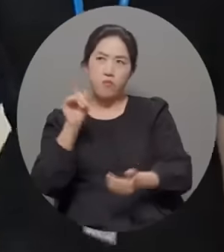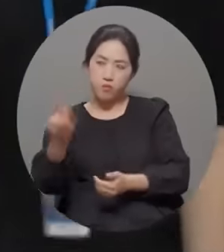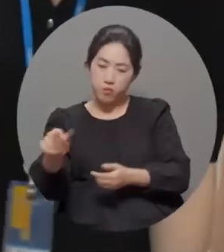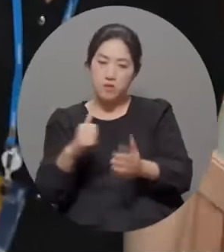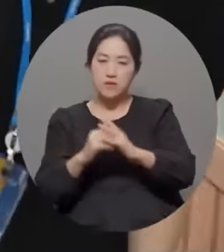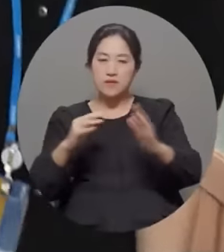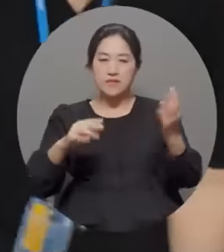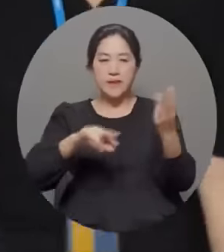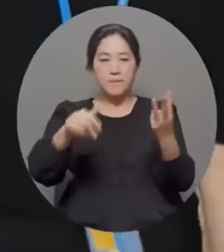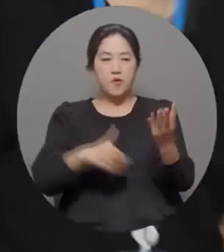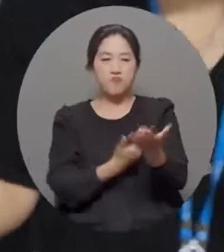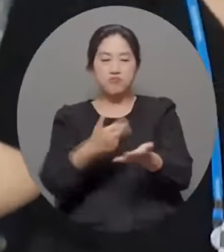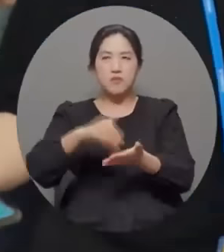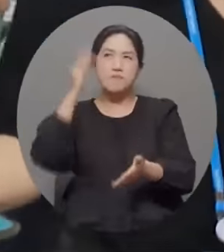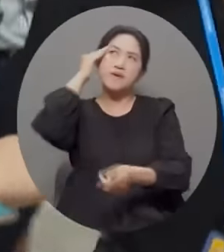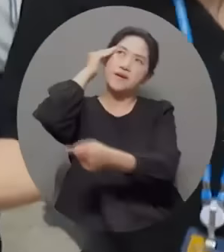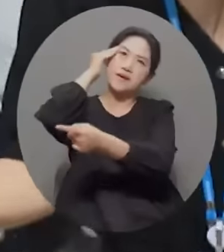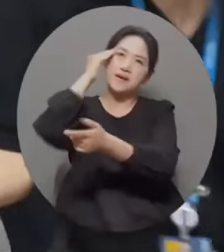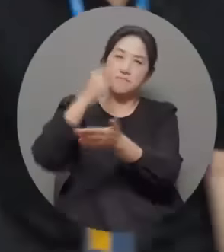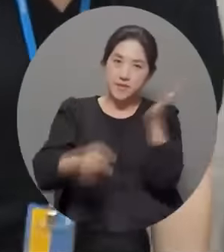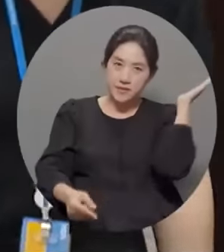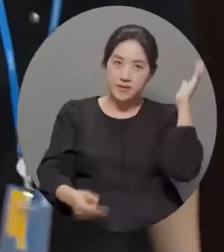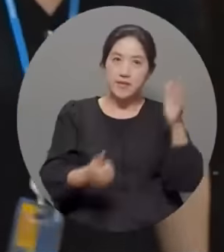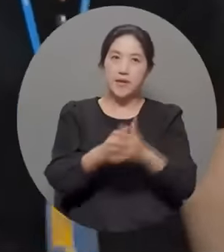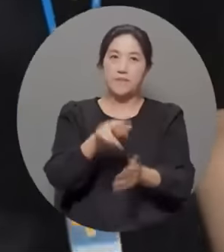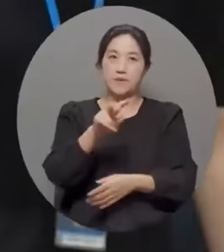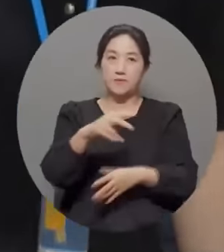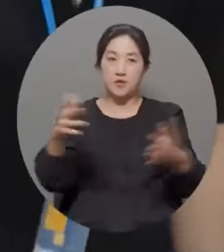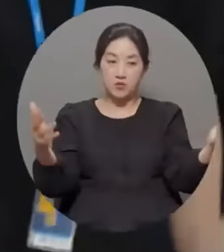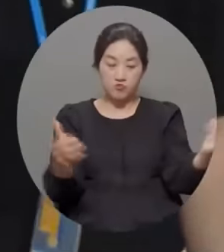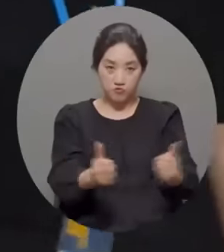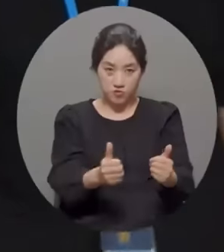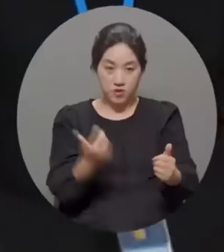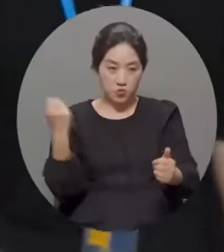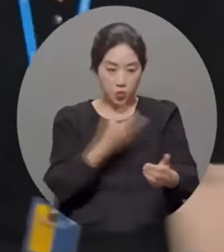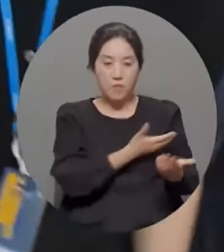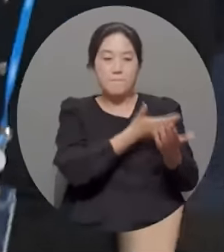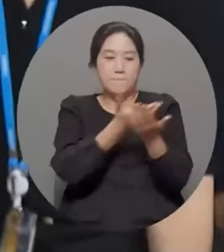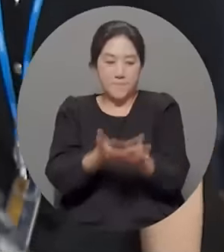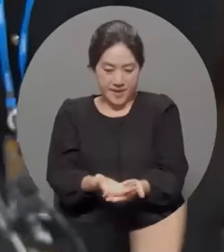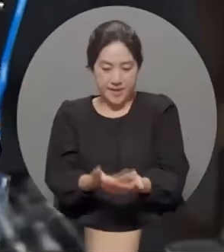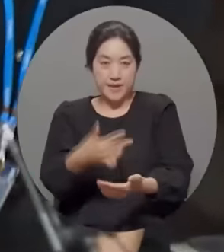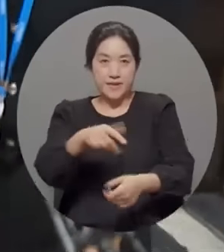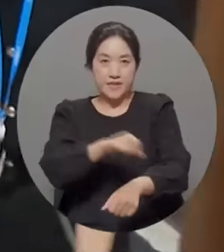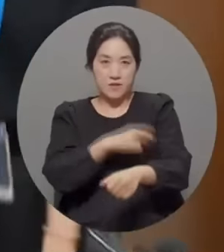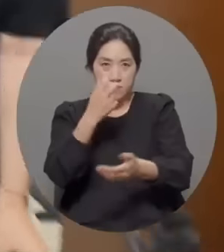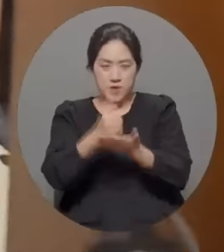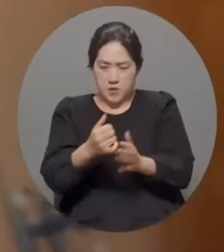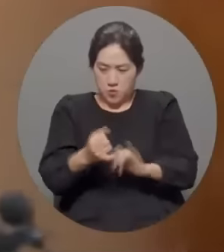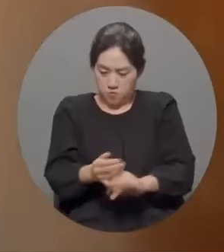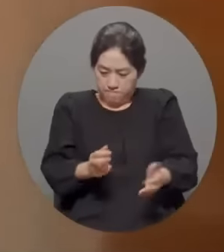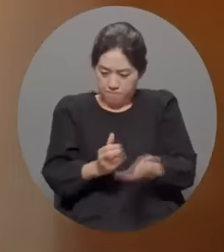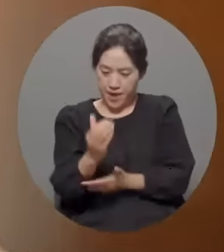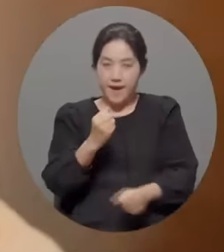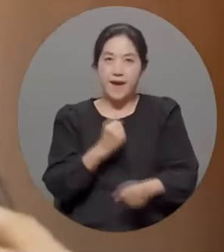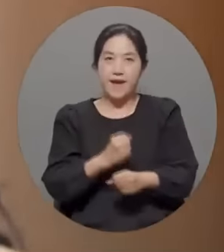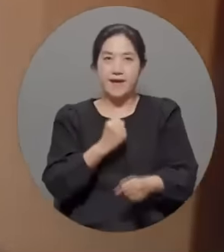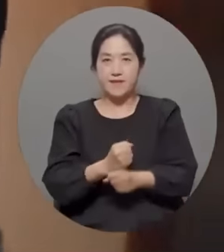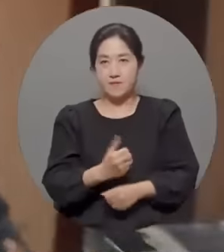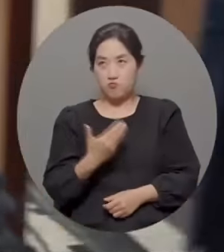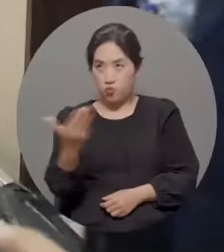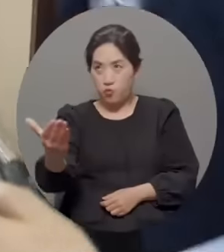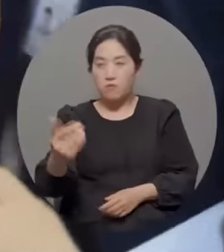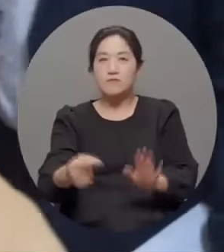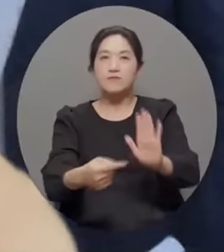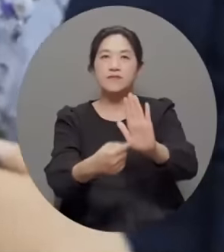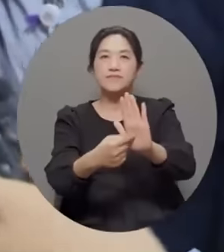훼손이라며 만약 22대 국회에서 최상병 특검법이 다시 발의되면 반드시 통과시키겠다고 예고했습니다. MBC